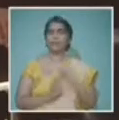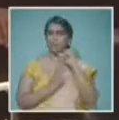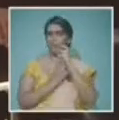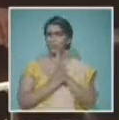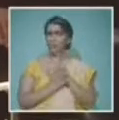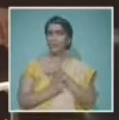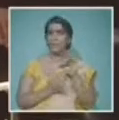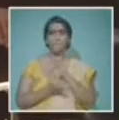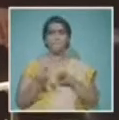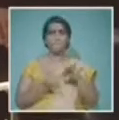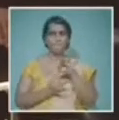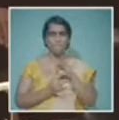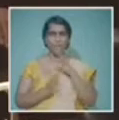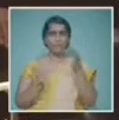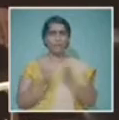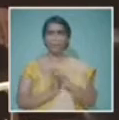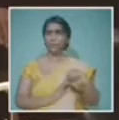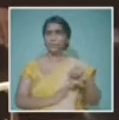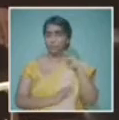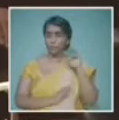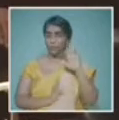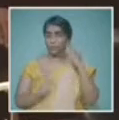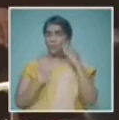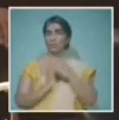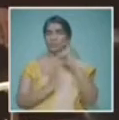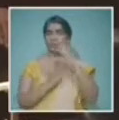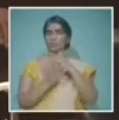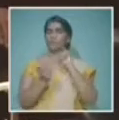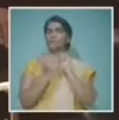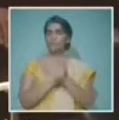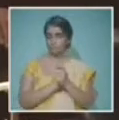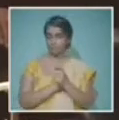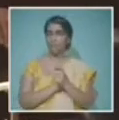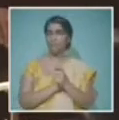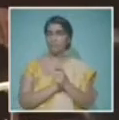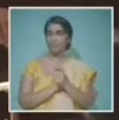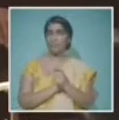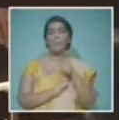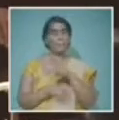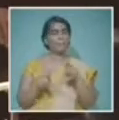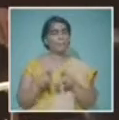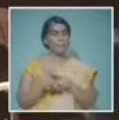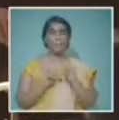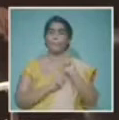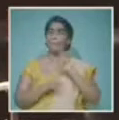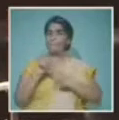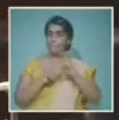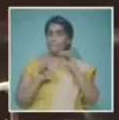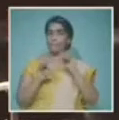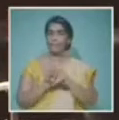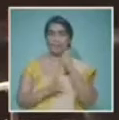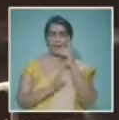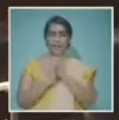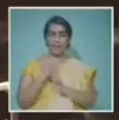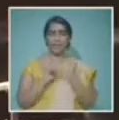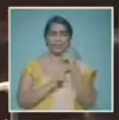විවස්ථාවට ප්‍රජාතන්ත්‍රවාදය ශක්තිමත් කිරීමේ දිශාවෙන් විවස්ථා සංශෝධනයක් ගෙනාවා. ඒ වෙලාවේ පාර්ලිමේන්තුවේ හිටපු එක